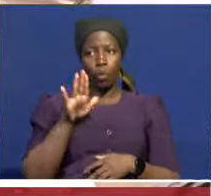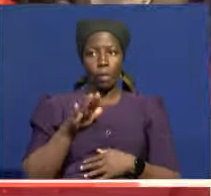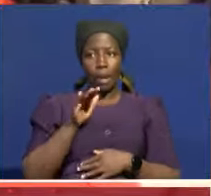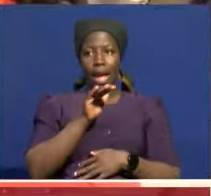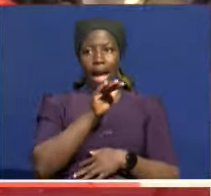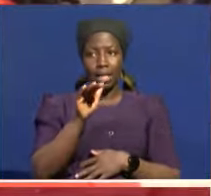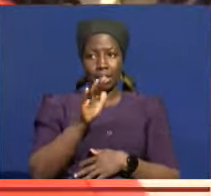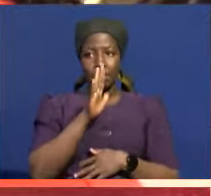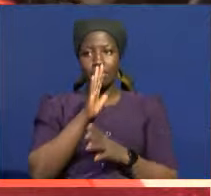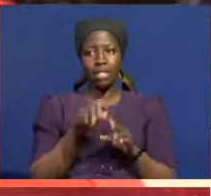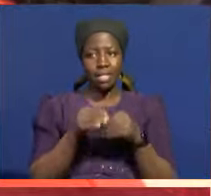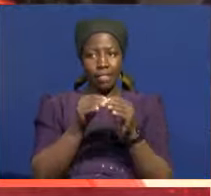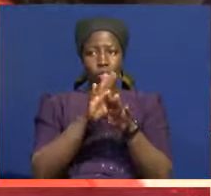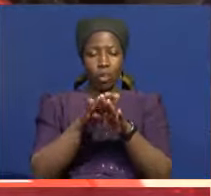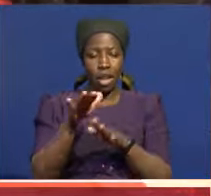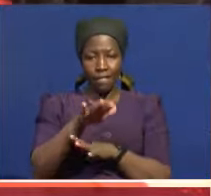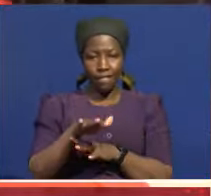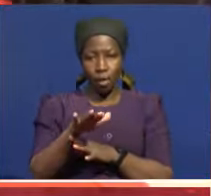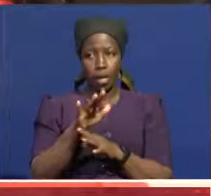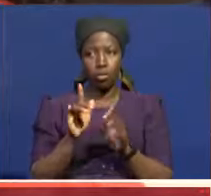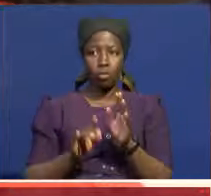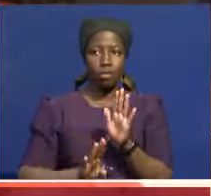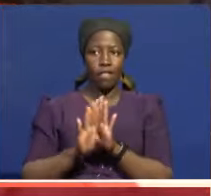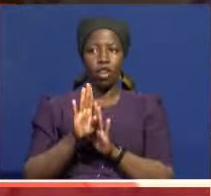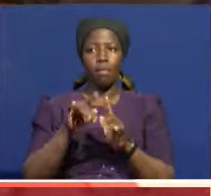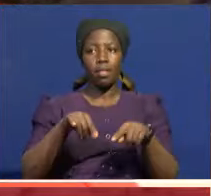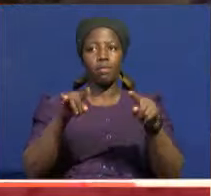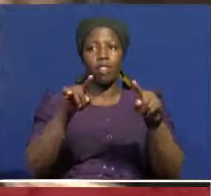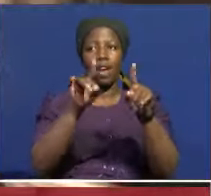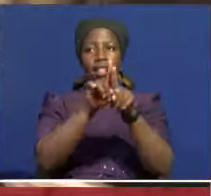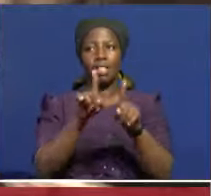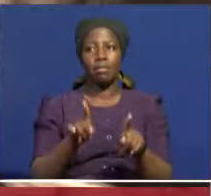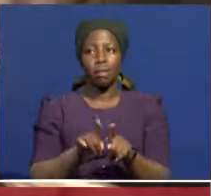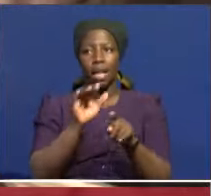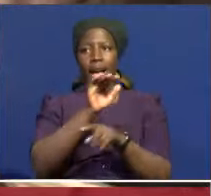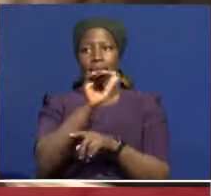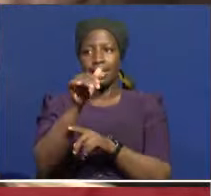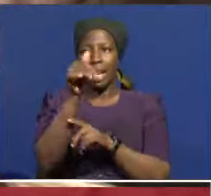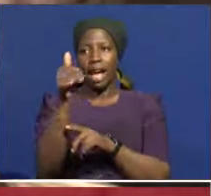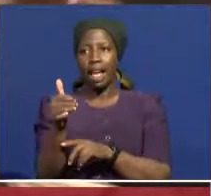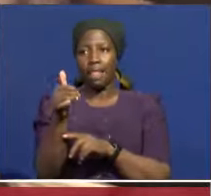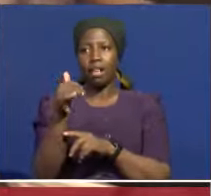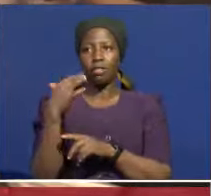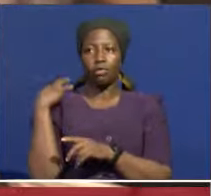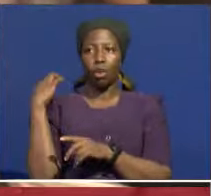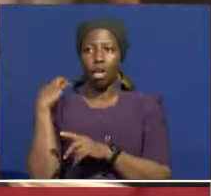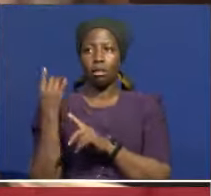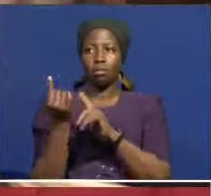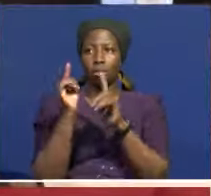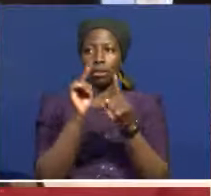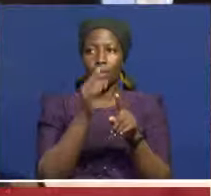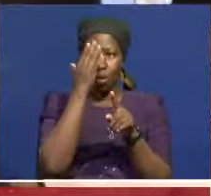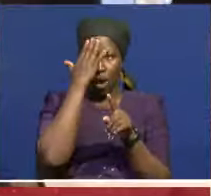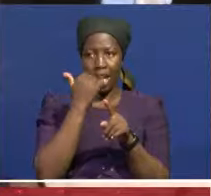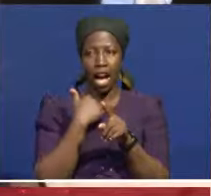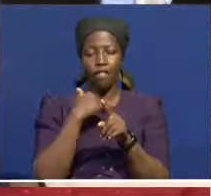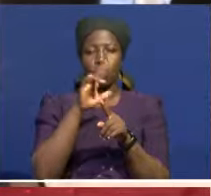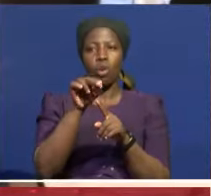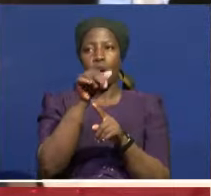ili kujiendeleza. Wanawake hao wanawashauri wenzao kujitokeza kwa ujasiri, kwa kuwa hakuna yeyote anayeweza